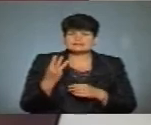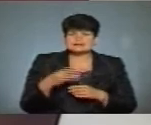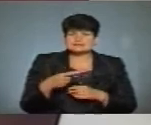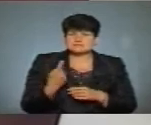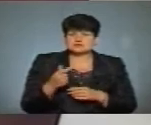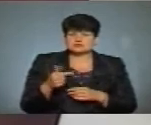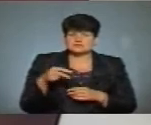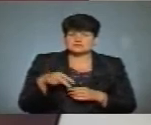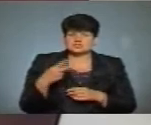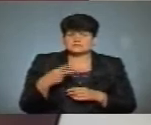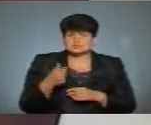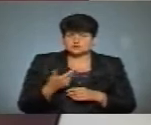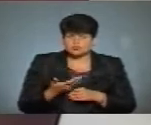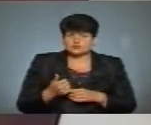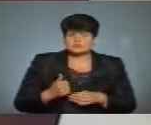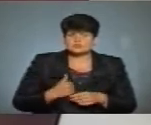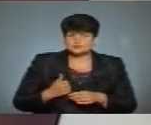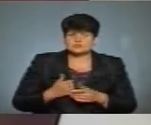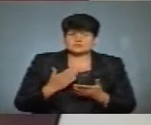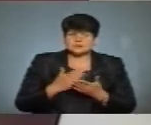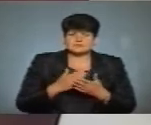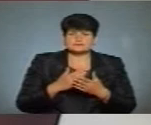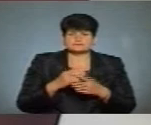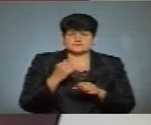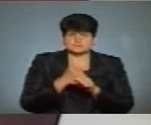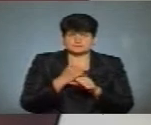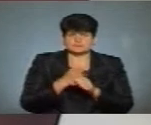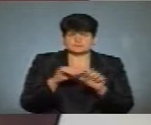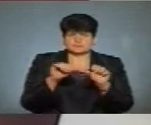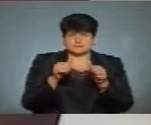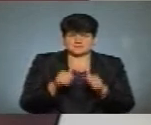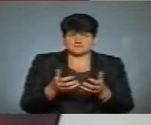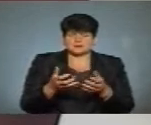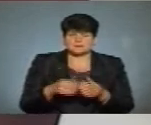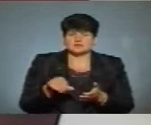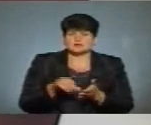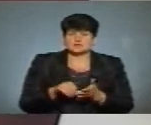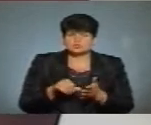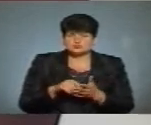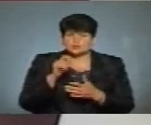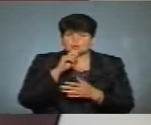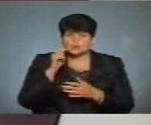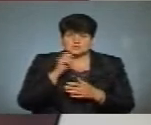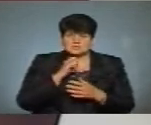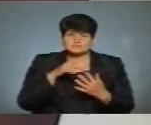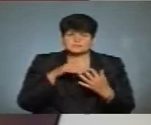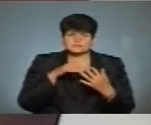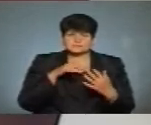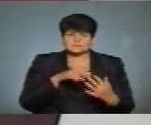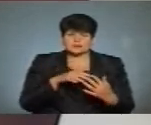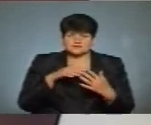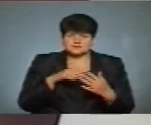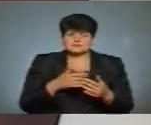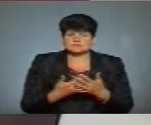грудня 2020-го. Воїни, які мали спорудити меморіал, брали участь у Чортківській офензиві. Це наступальна військова операція, під час якої